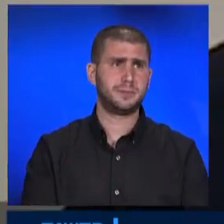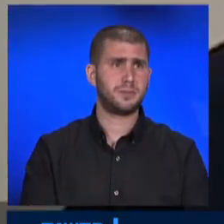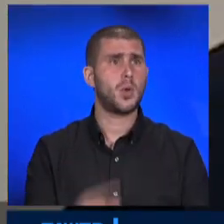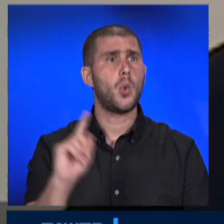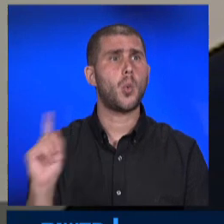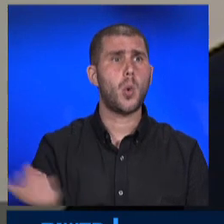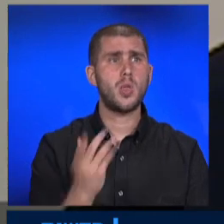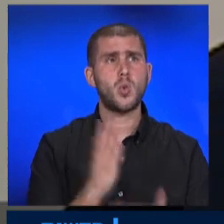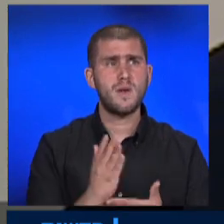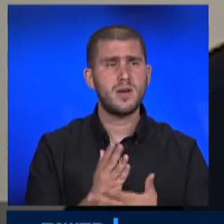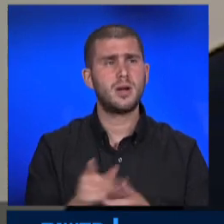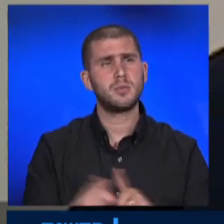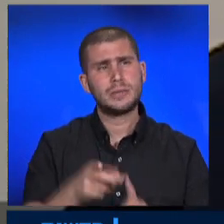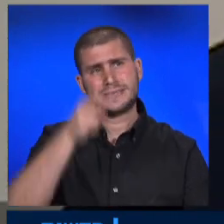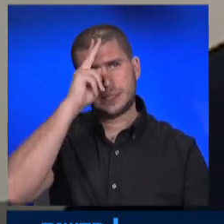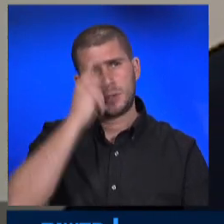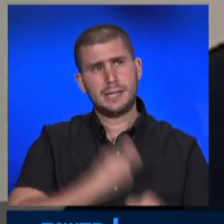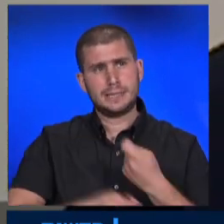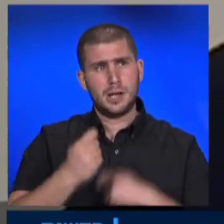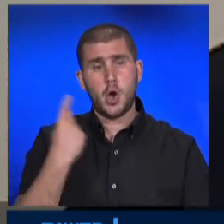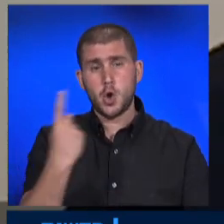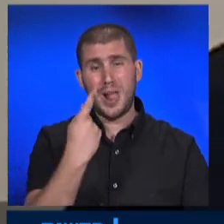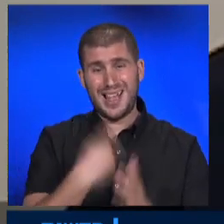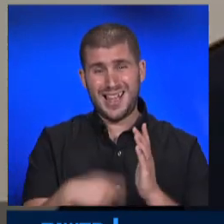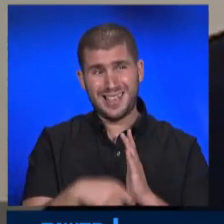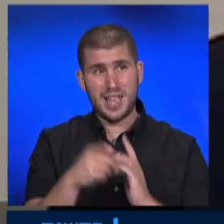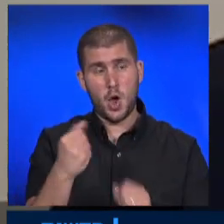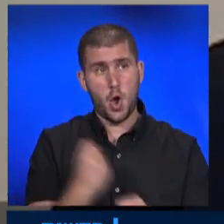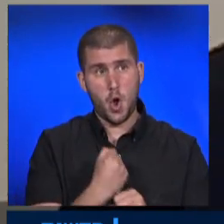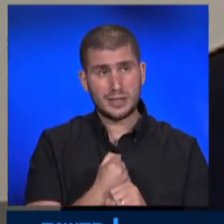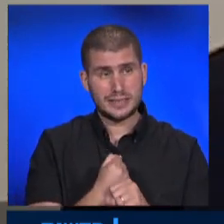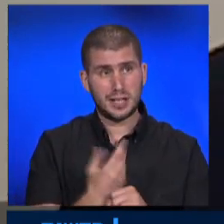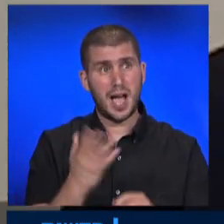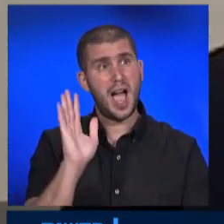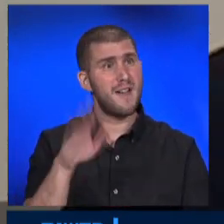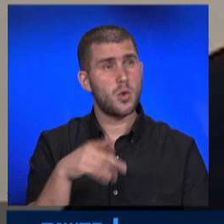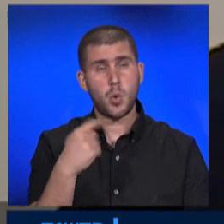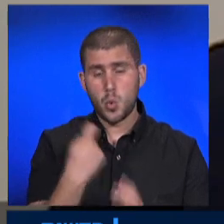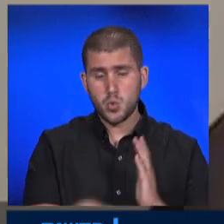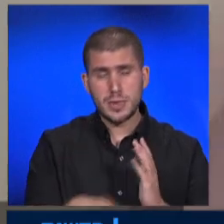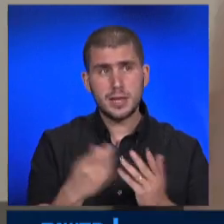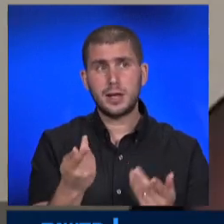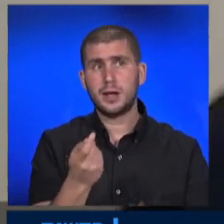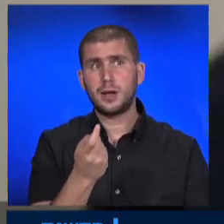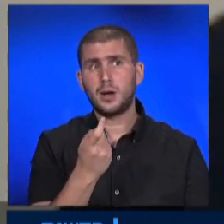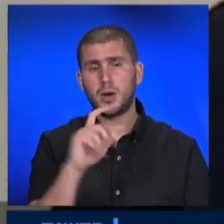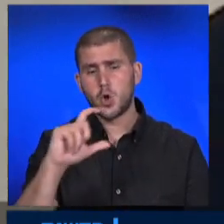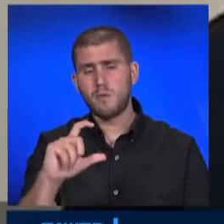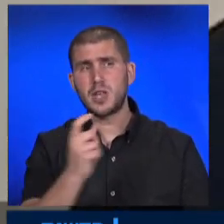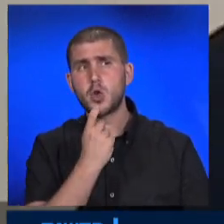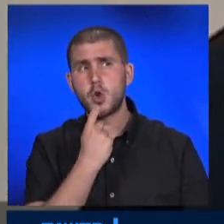לקחנו פה איזשהו סיכון עסקי. כל קנייה שאתה עושה, אפילו שאתה קונה קופסת